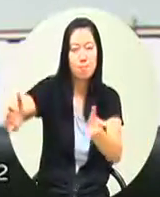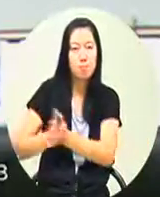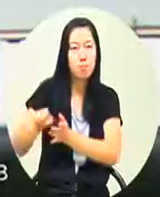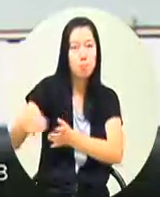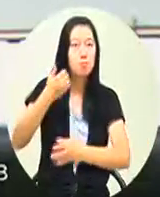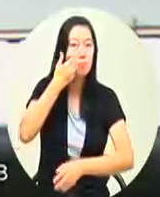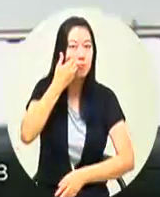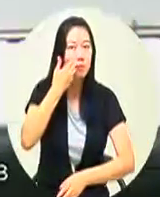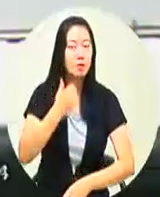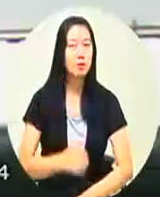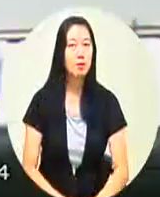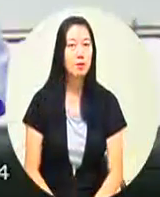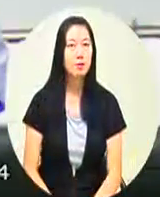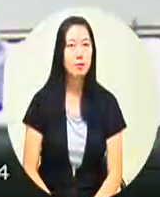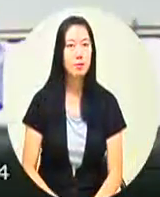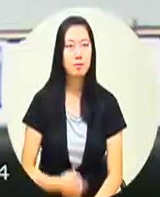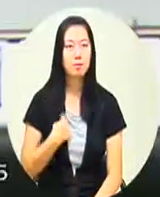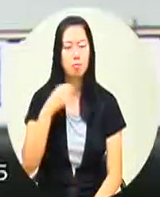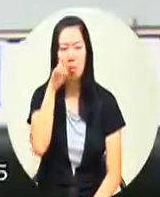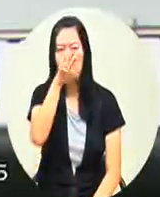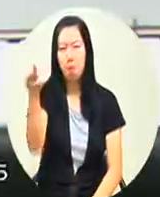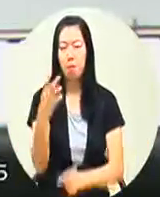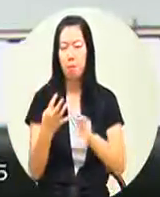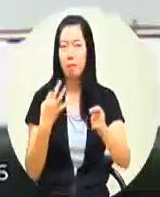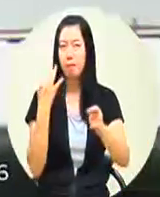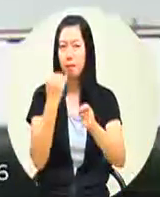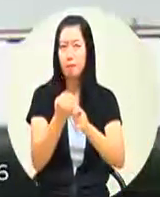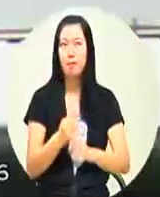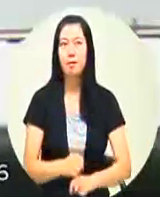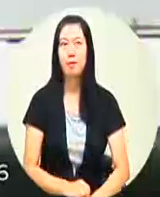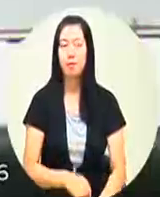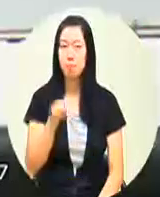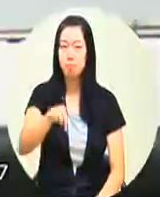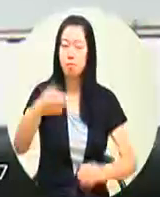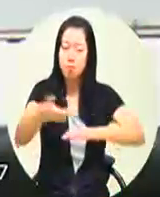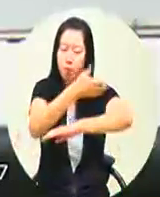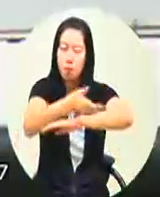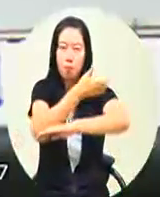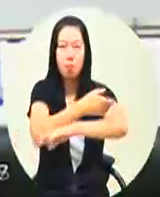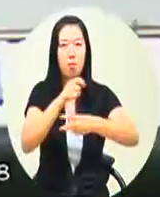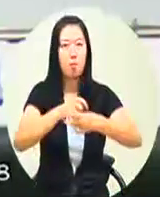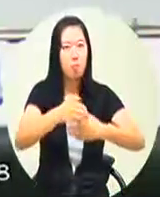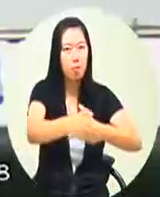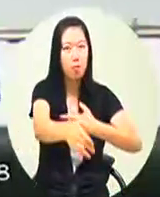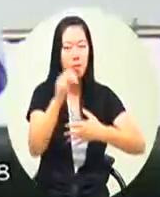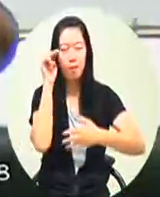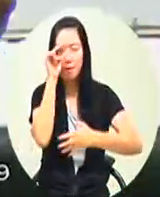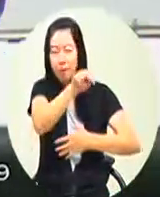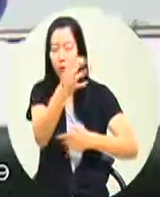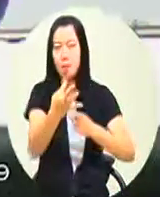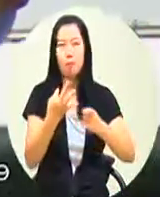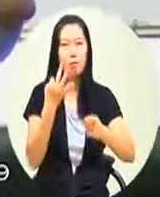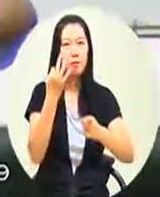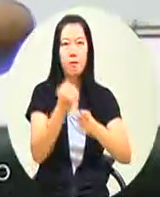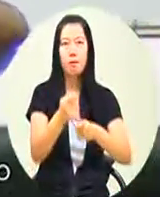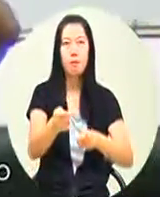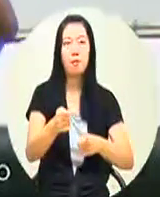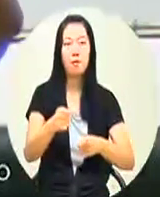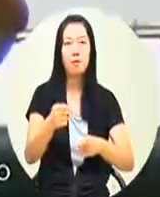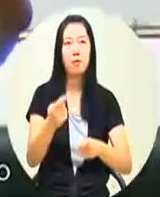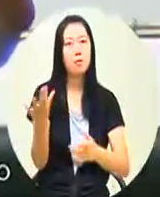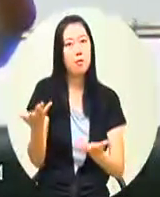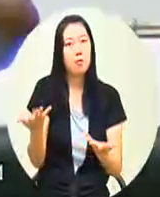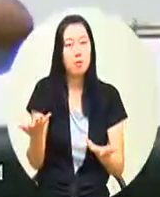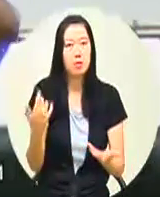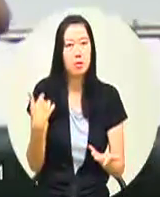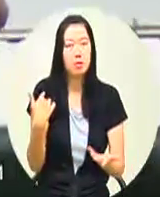那么我们看了好几年了，主席啊，这个清疏工程我们真的看了好几年，都是一直在玩人民的纳税